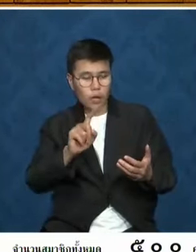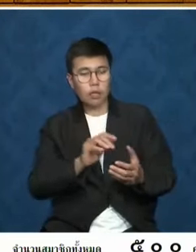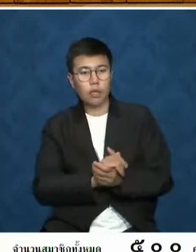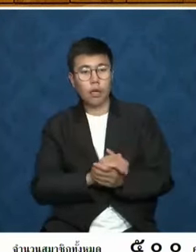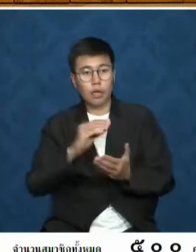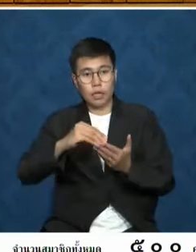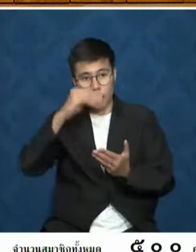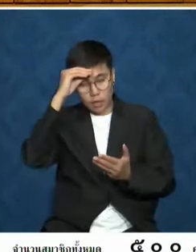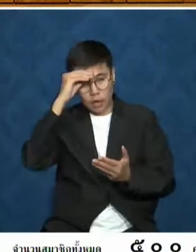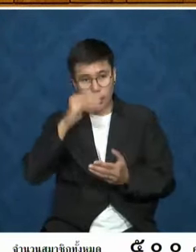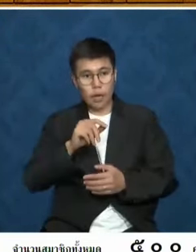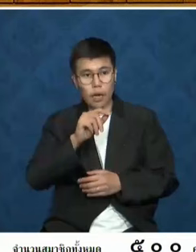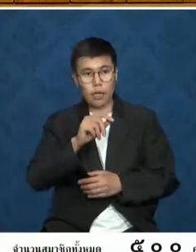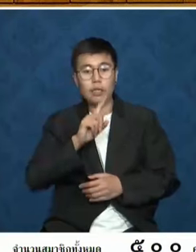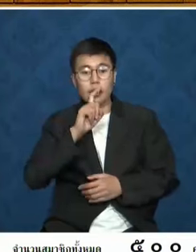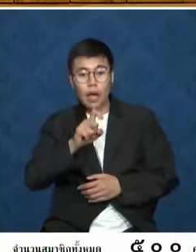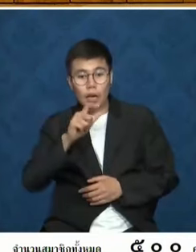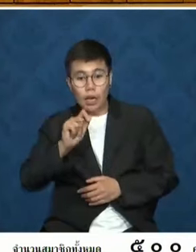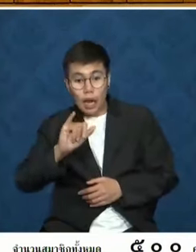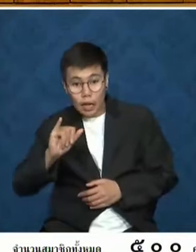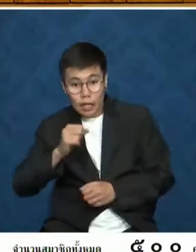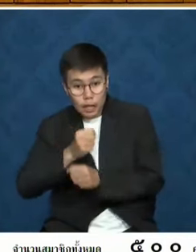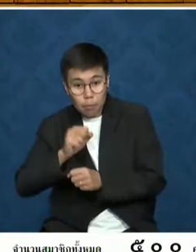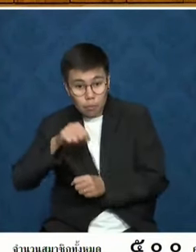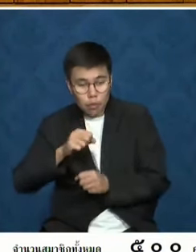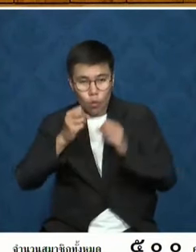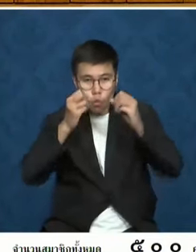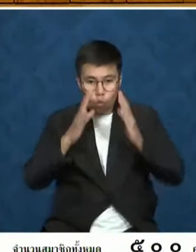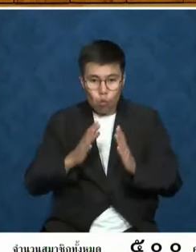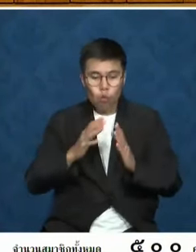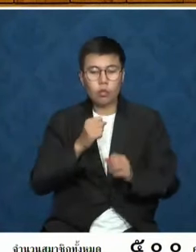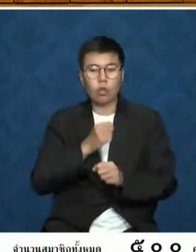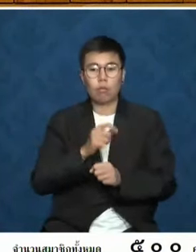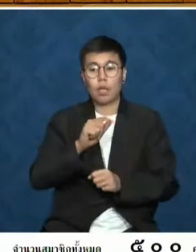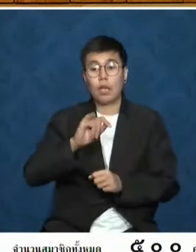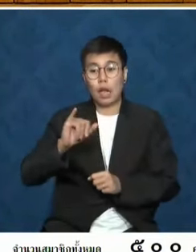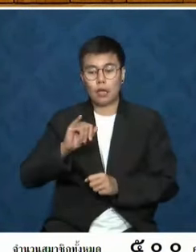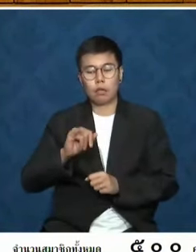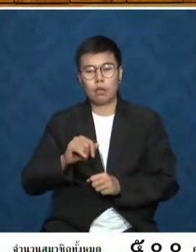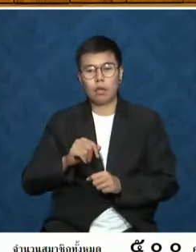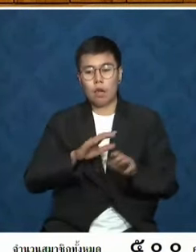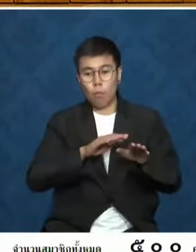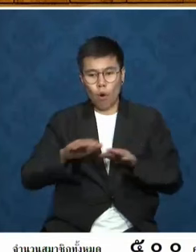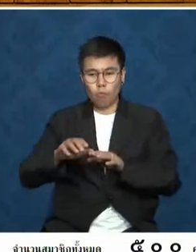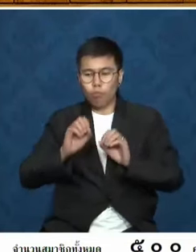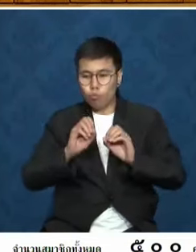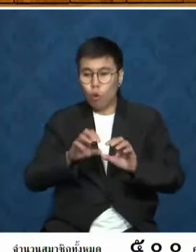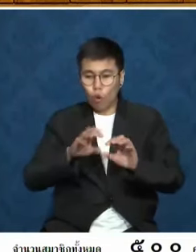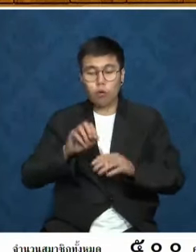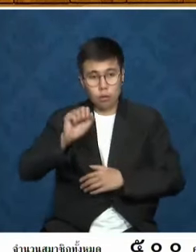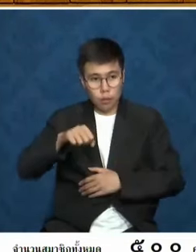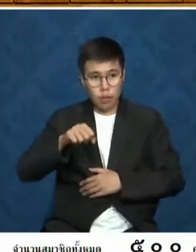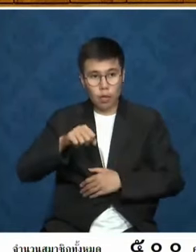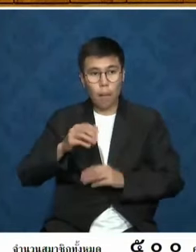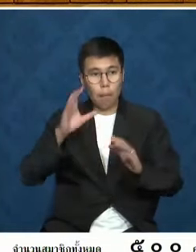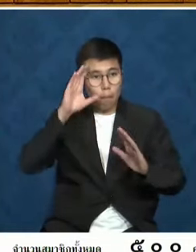นักเรียนใช้ AI ทำหรืเปล่าอาจาร์ใช้ AI ในการเตรียม Powerpoint ในการสอนหรอเปล่ารูป